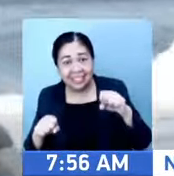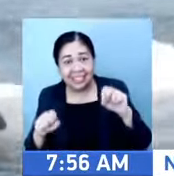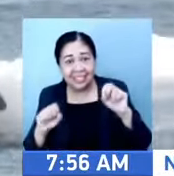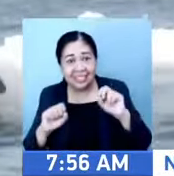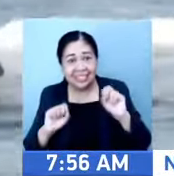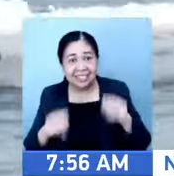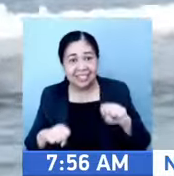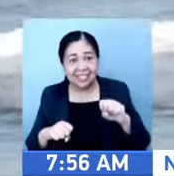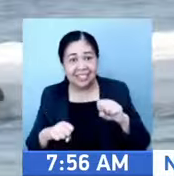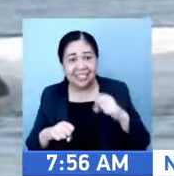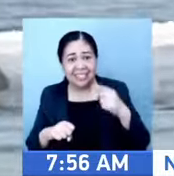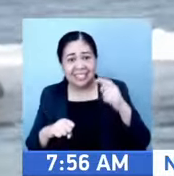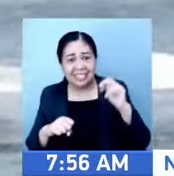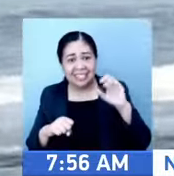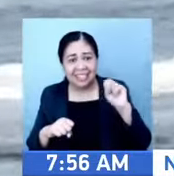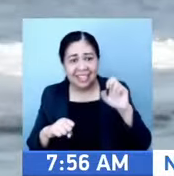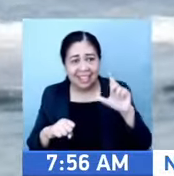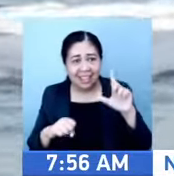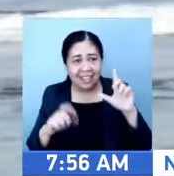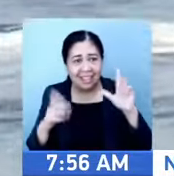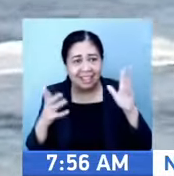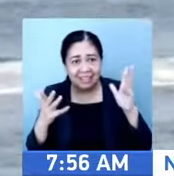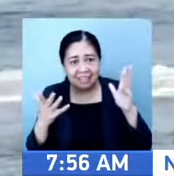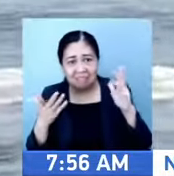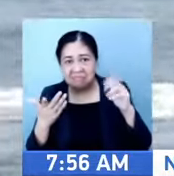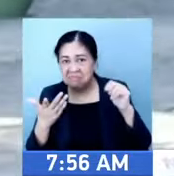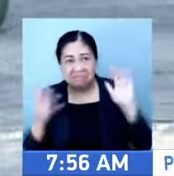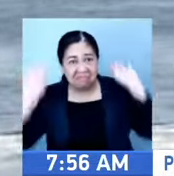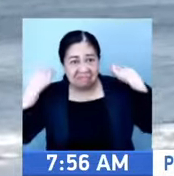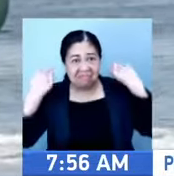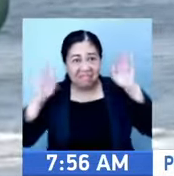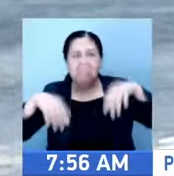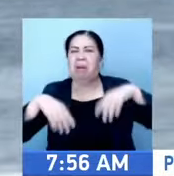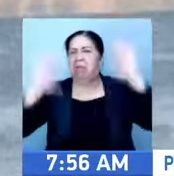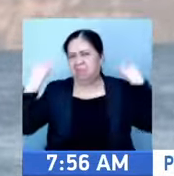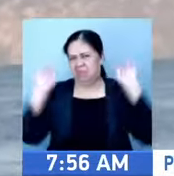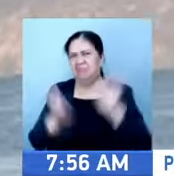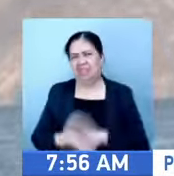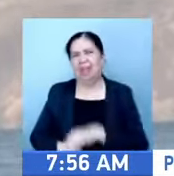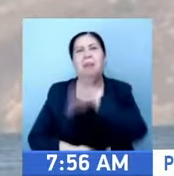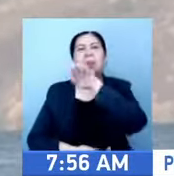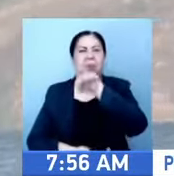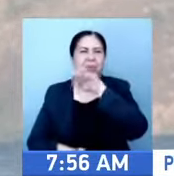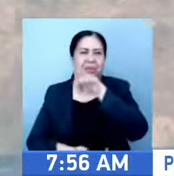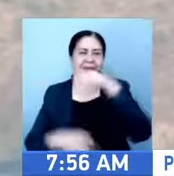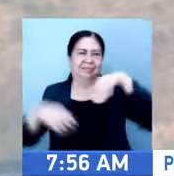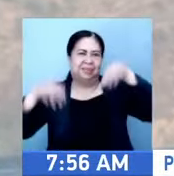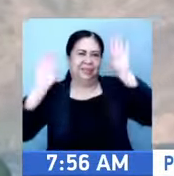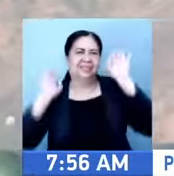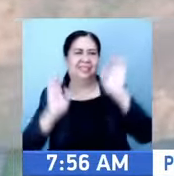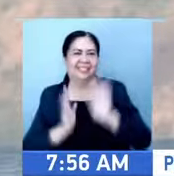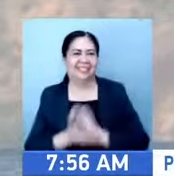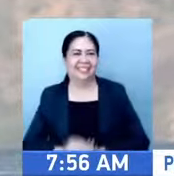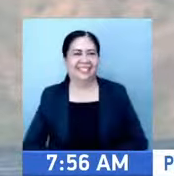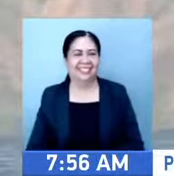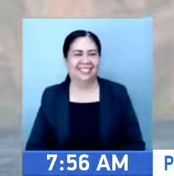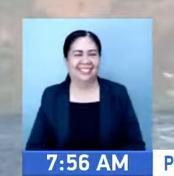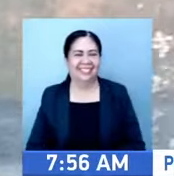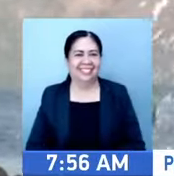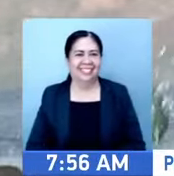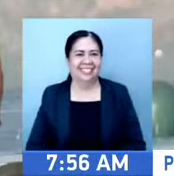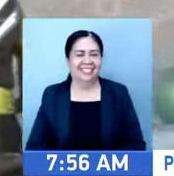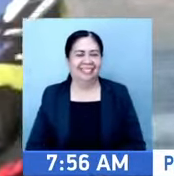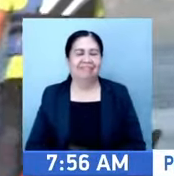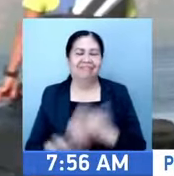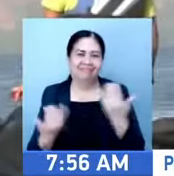Jensen! Ayaw na! Ayaw na ni Jensen. Pagod na siya mga kapuso. Siyempre, tuloy-tuloy po ang